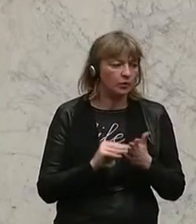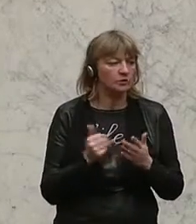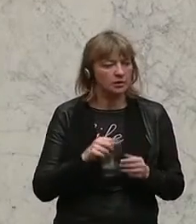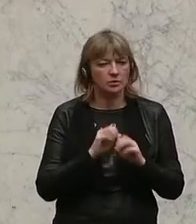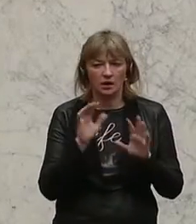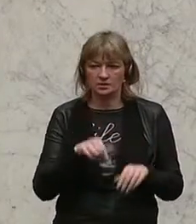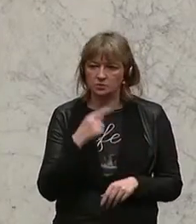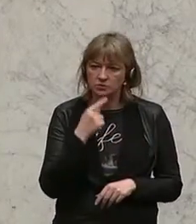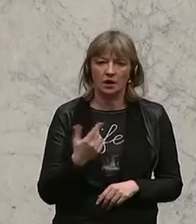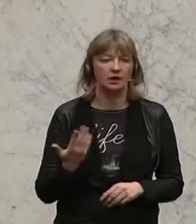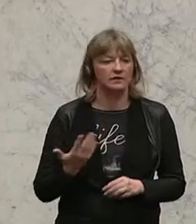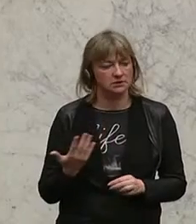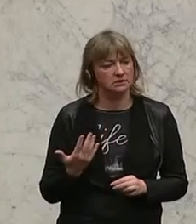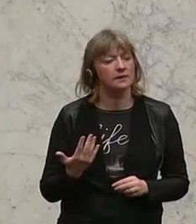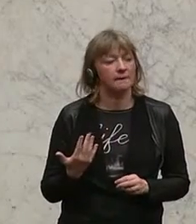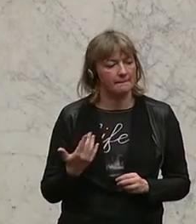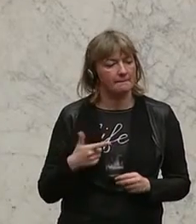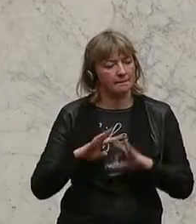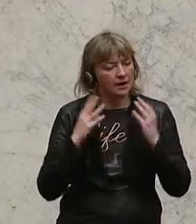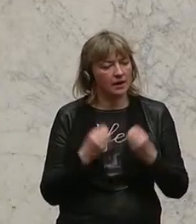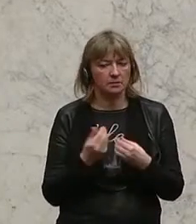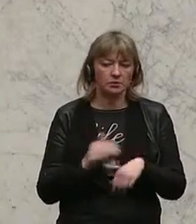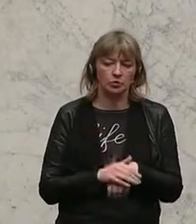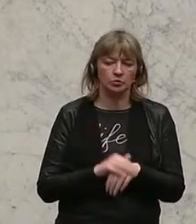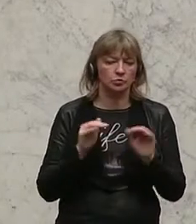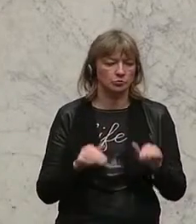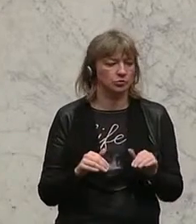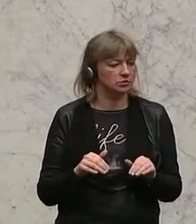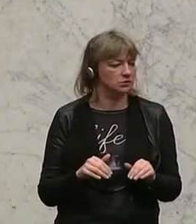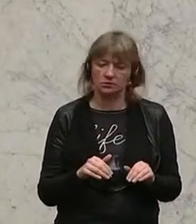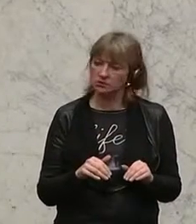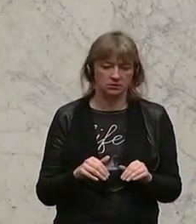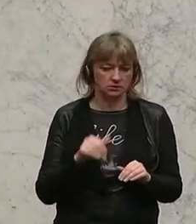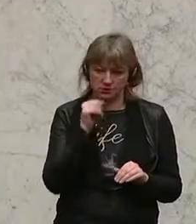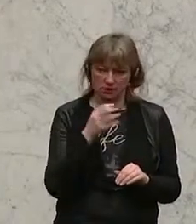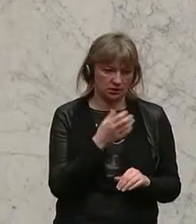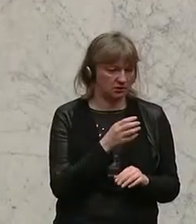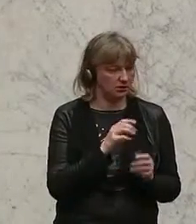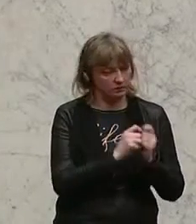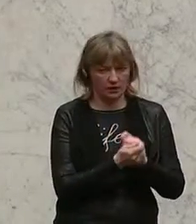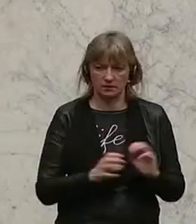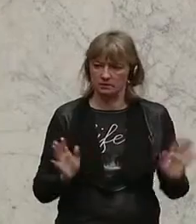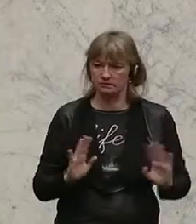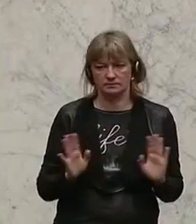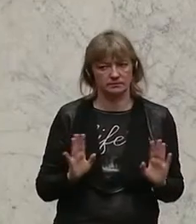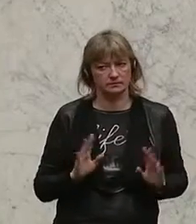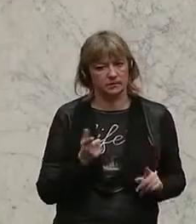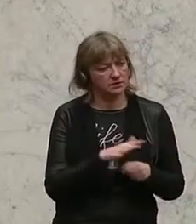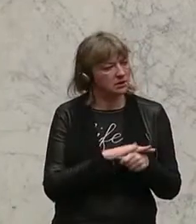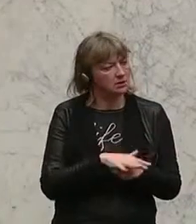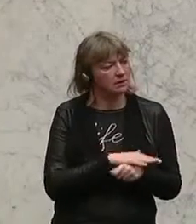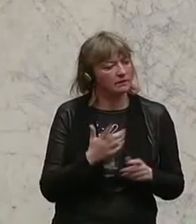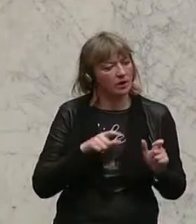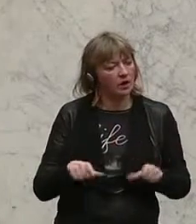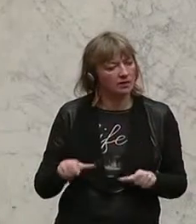auch ganz klar erwähnen, dass der allgemeine Kündigungsschutz nicht angegriffen wird und gerade in jenen Bereichen,